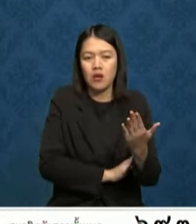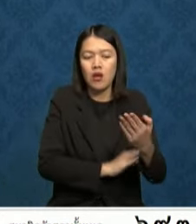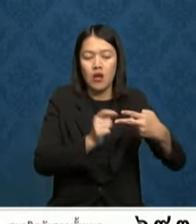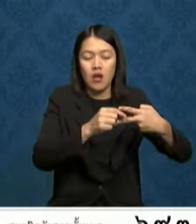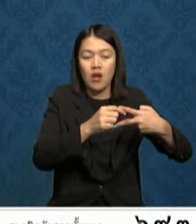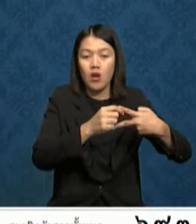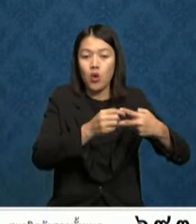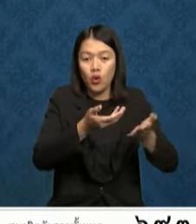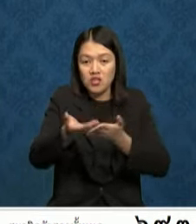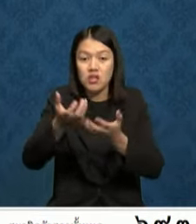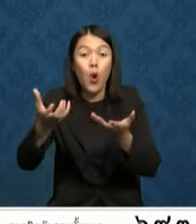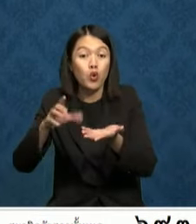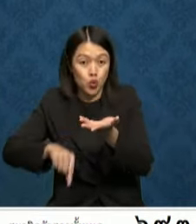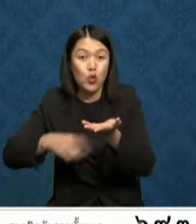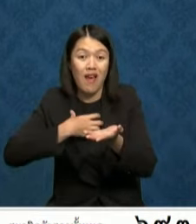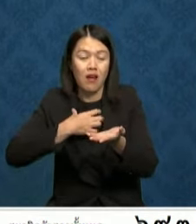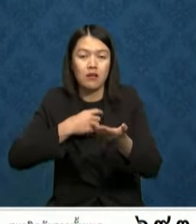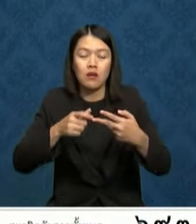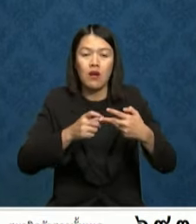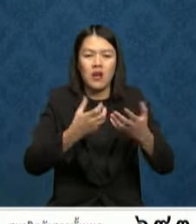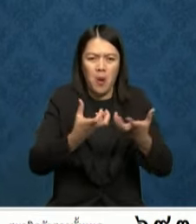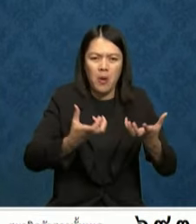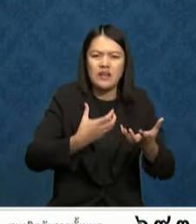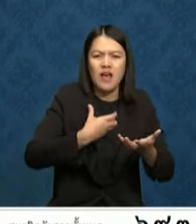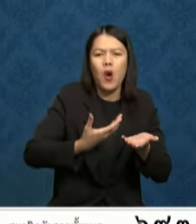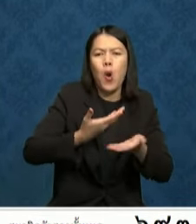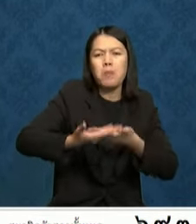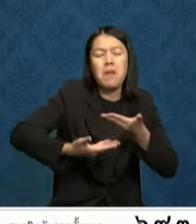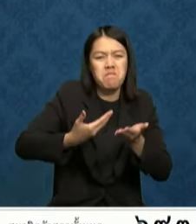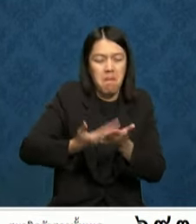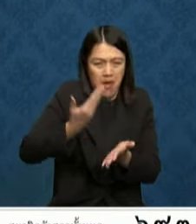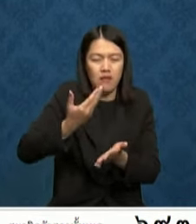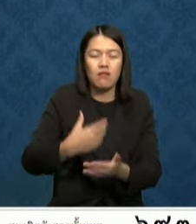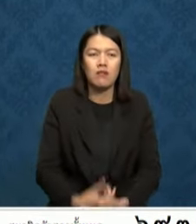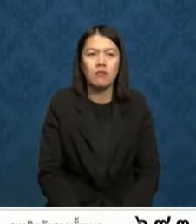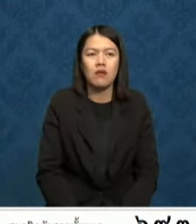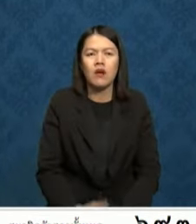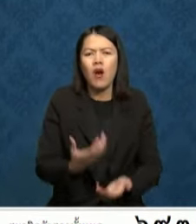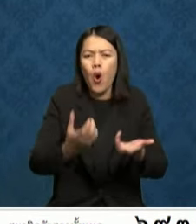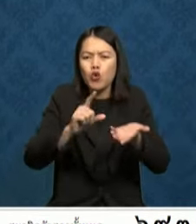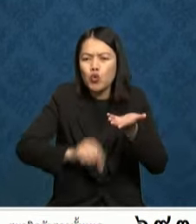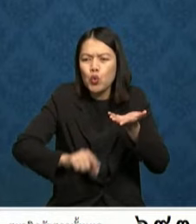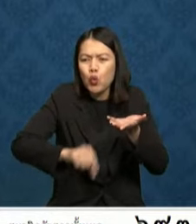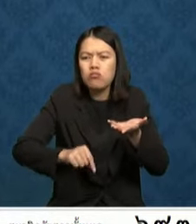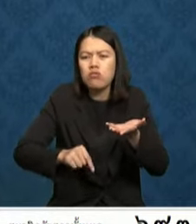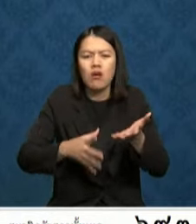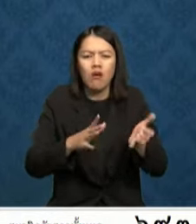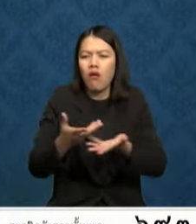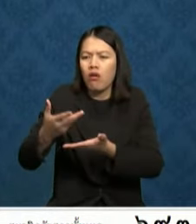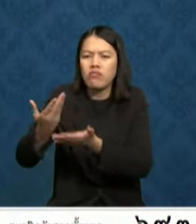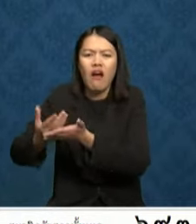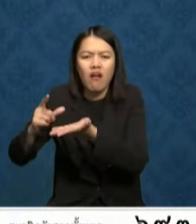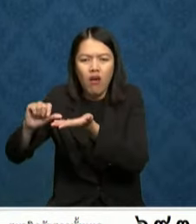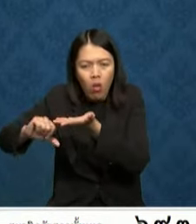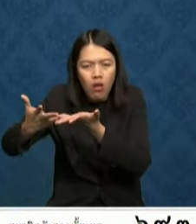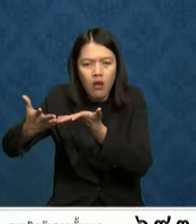บริโภคอยากได้ของถูกอีกภาคนึงคือผู้ผลิตก็อยากจะให้ของไม่ถูกเกินไปนักถ้าท่านของถูกเกินไปอีกภาคนึงก็จะแย่ดังนั้นจึงไม่แปลก